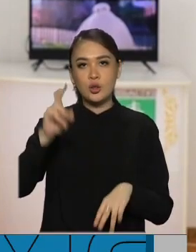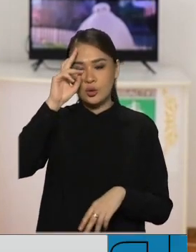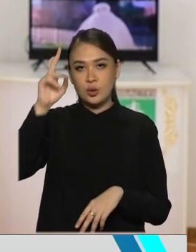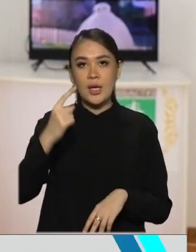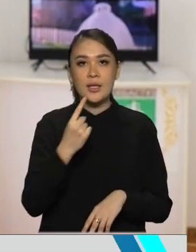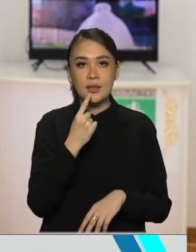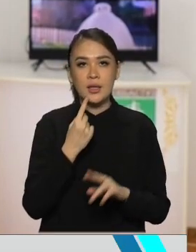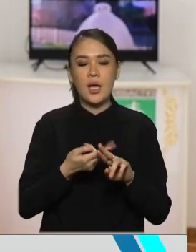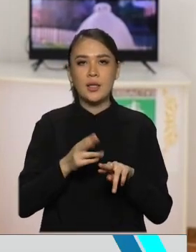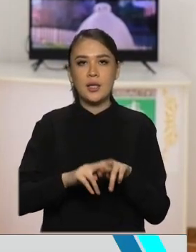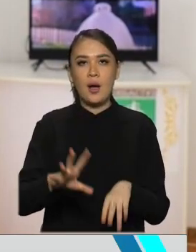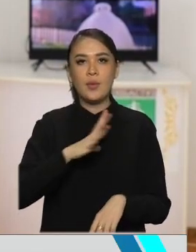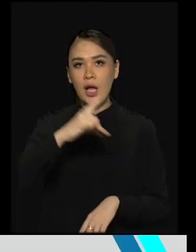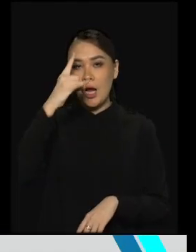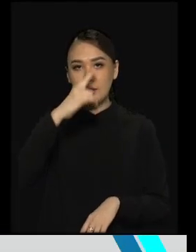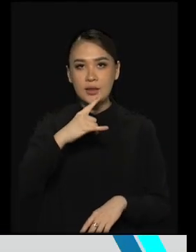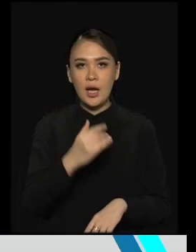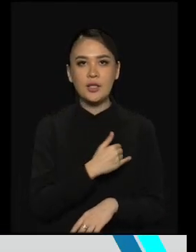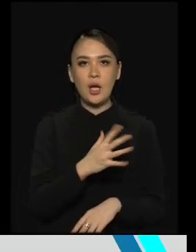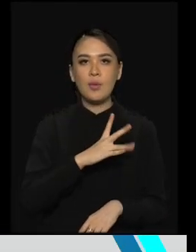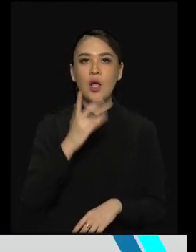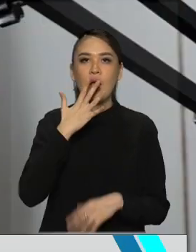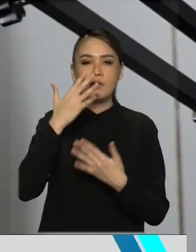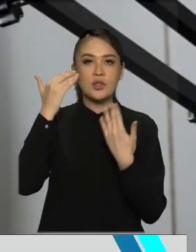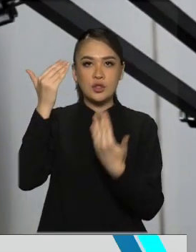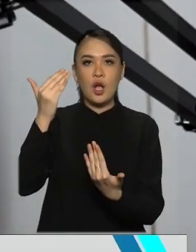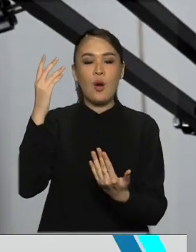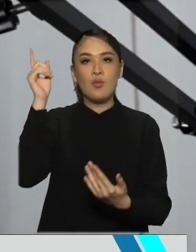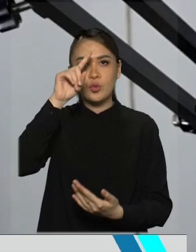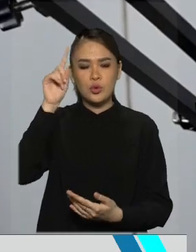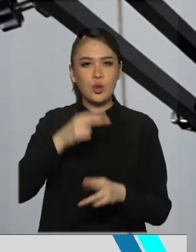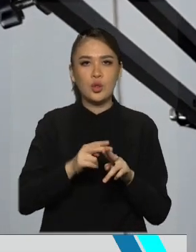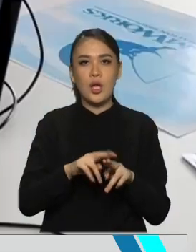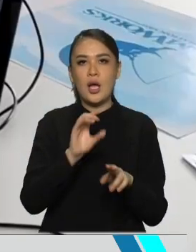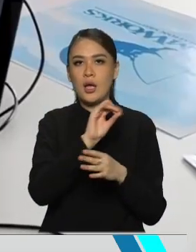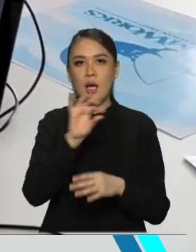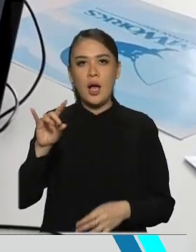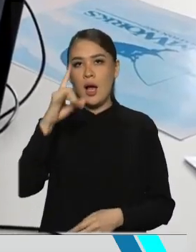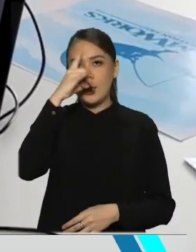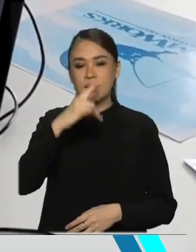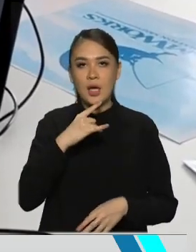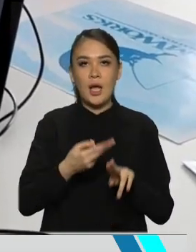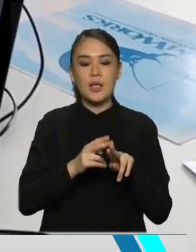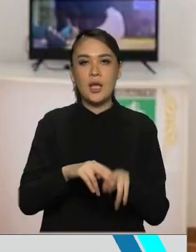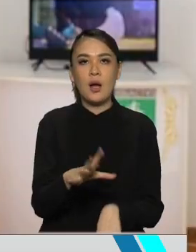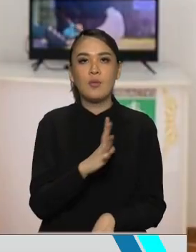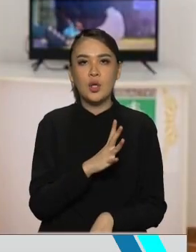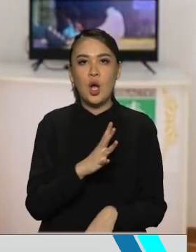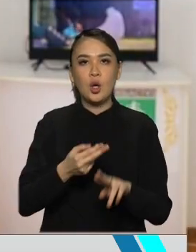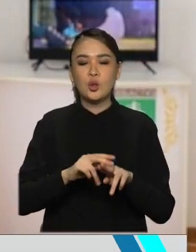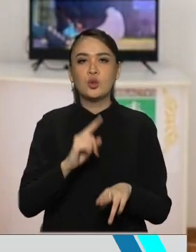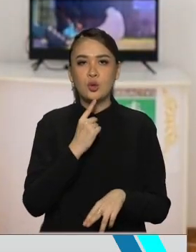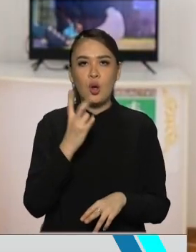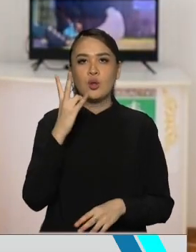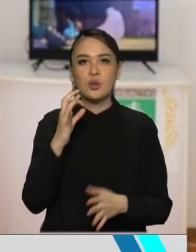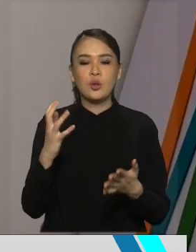целях популяризации казахского мы решили озвучить зарубежные мультфильмы. Это сложный процесс, однако мы справились. И первое наше детище на YouTube-канале набрало